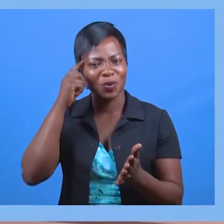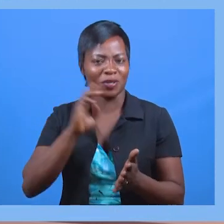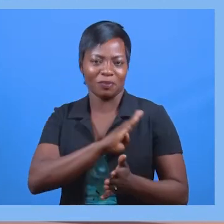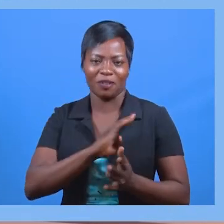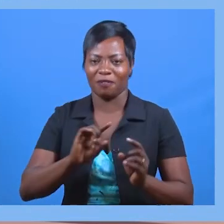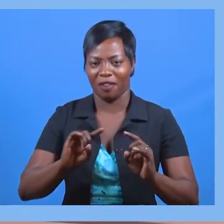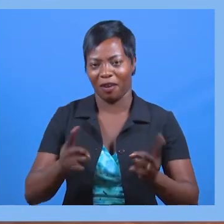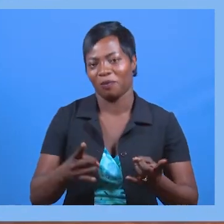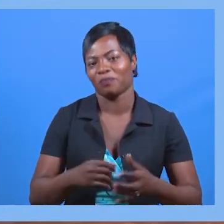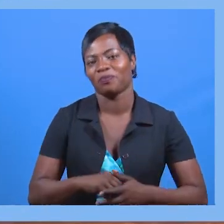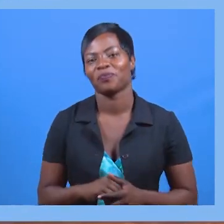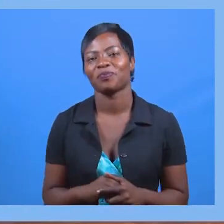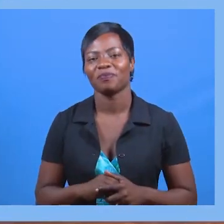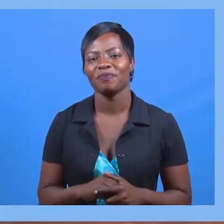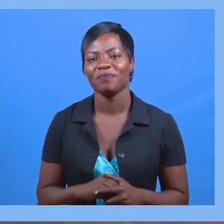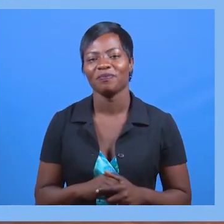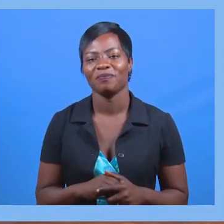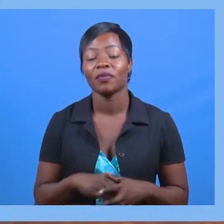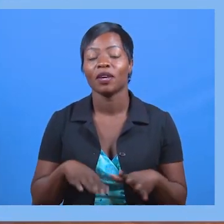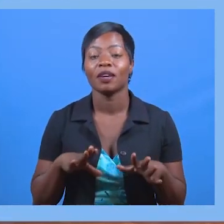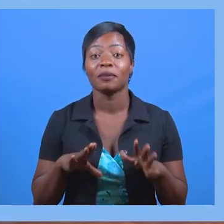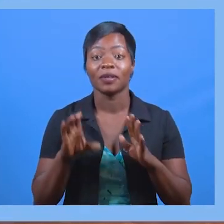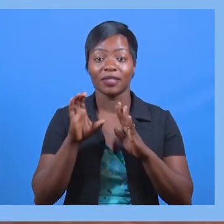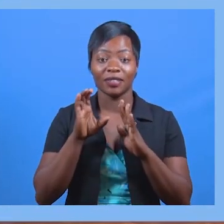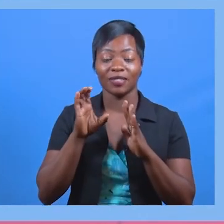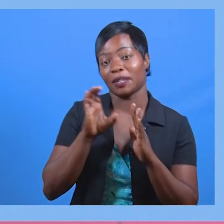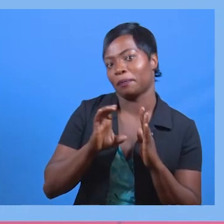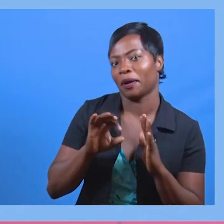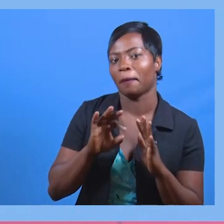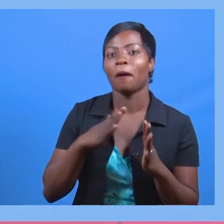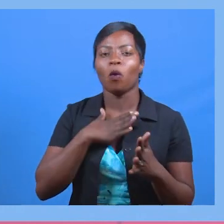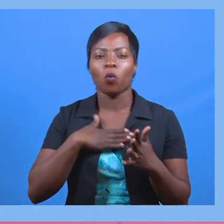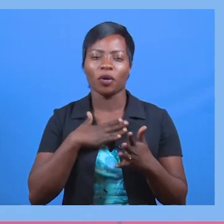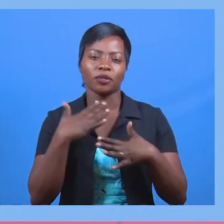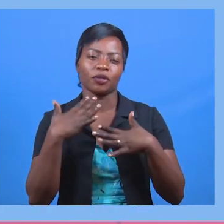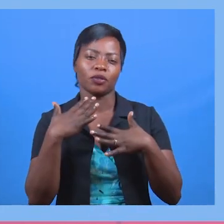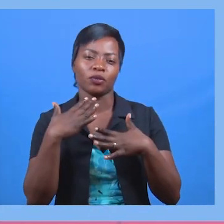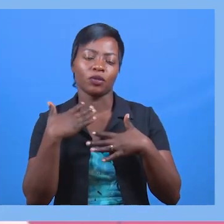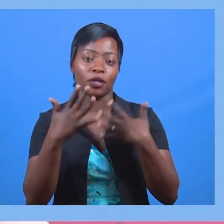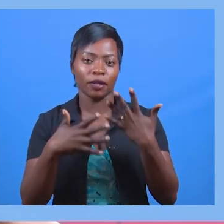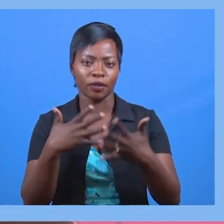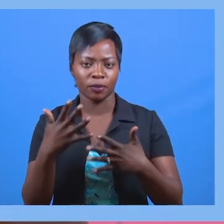taamuchikamu chokupedzisira. Mai Chisamba, ndoda kuti nditaure kuti